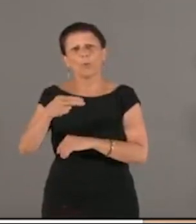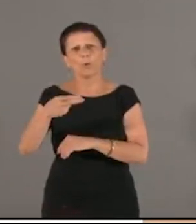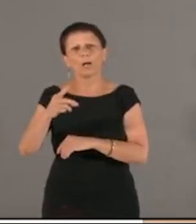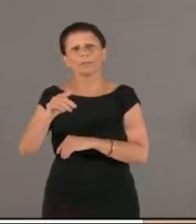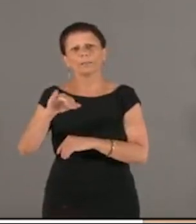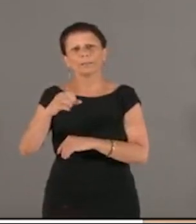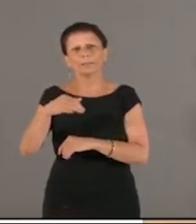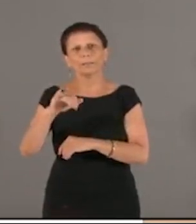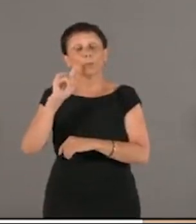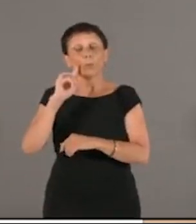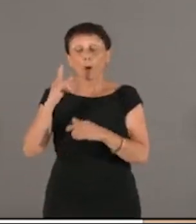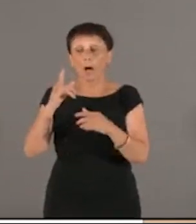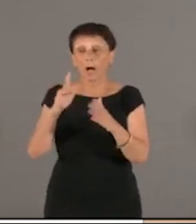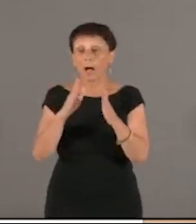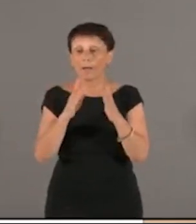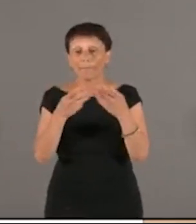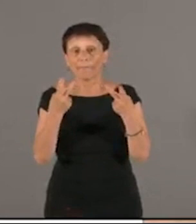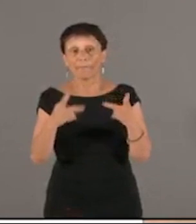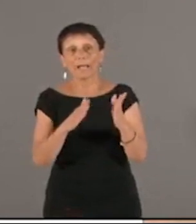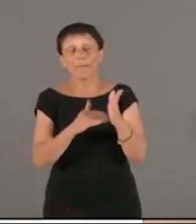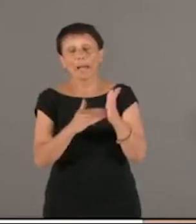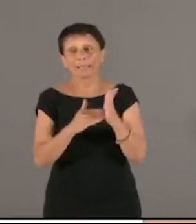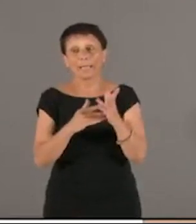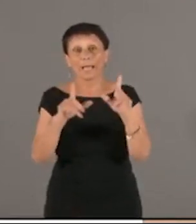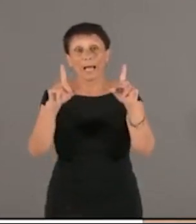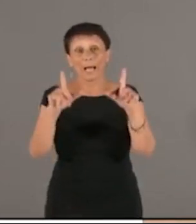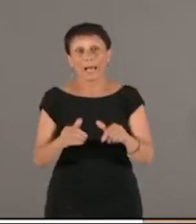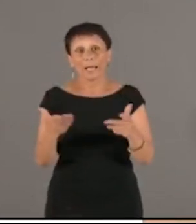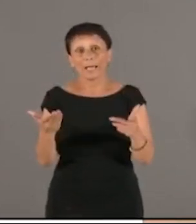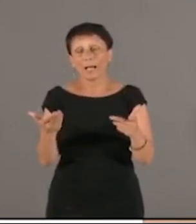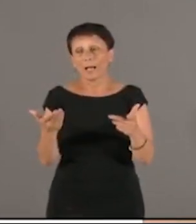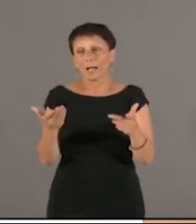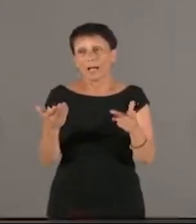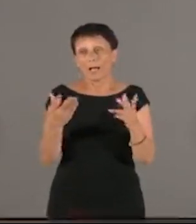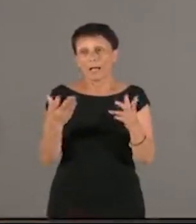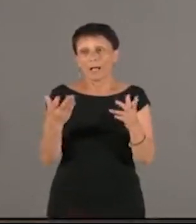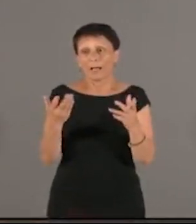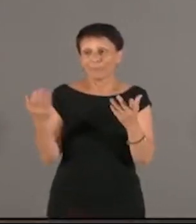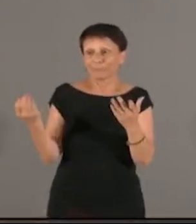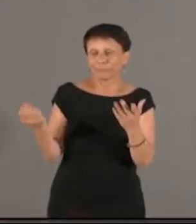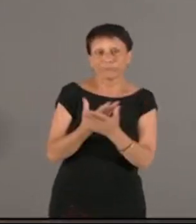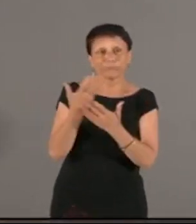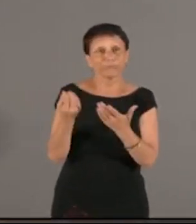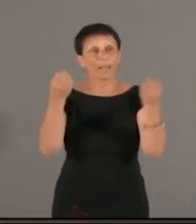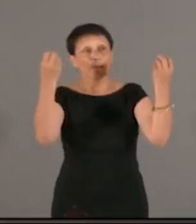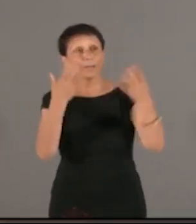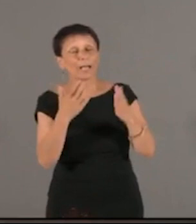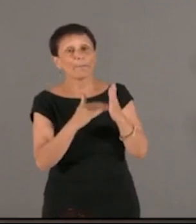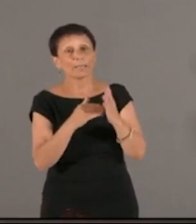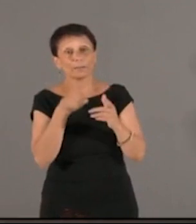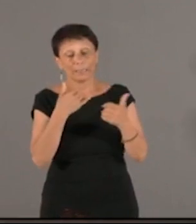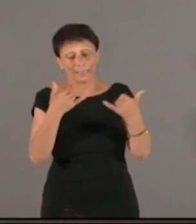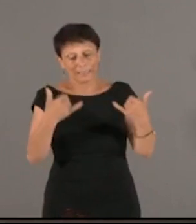marseillaise, le Marseillais Jean-Marc Morandini, l'actualité marseillaise voulait que ici, une fois de